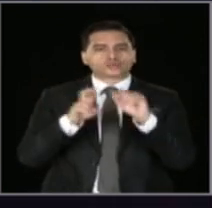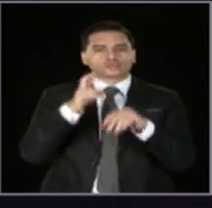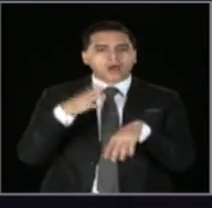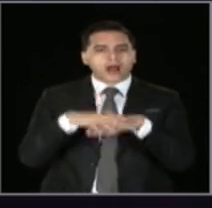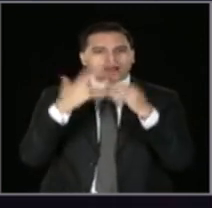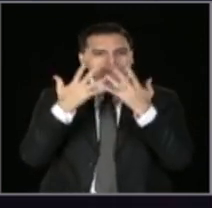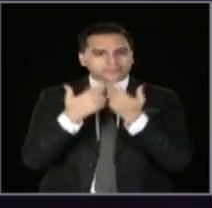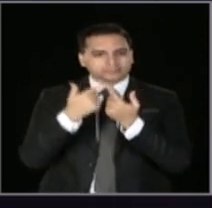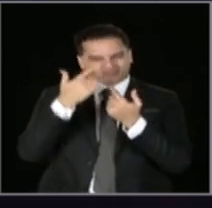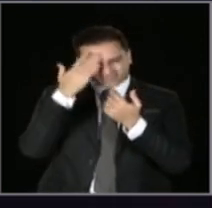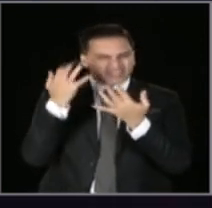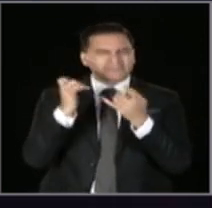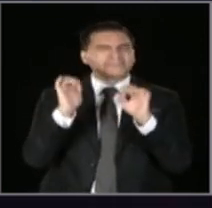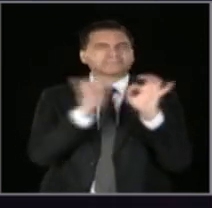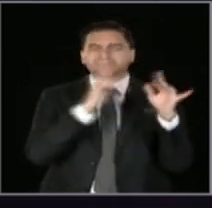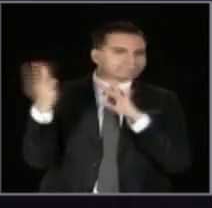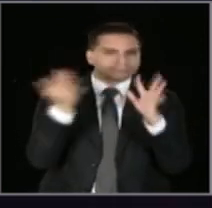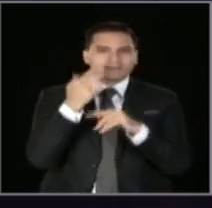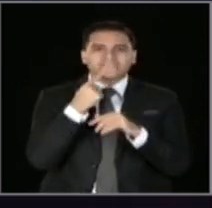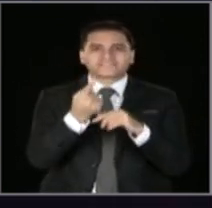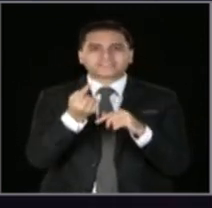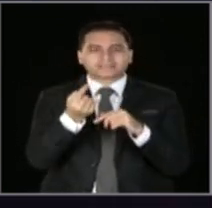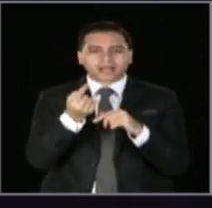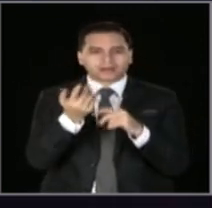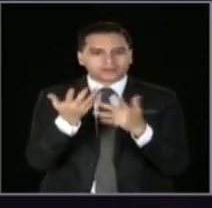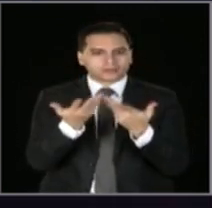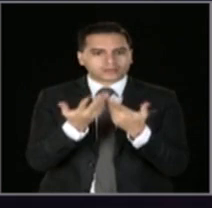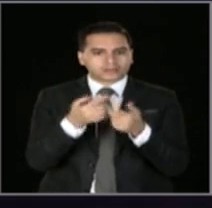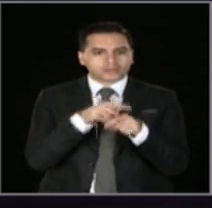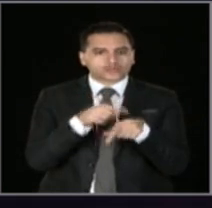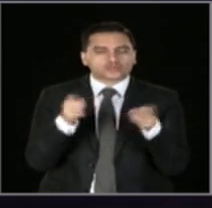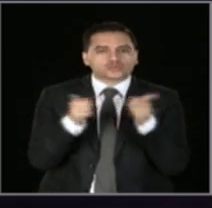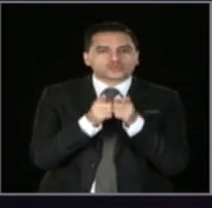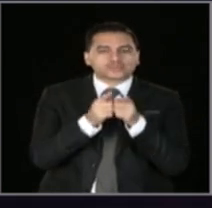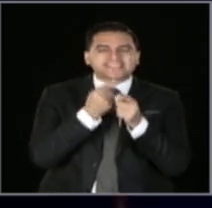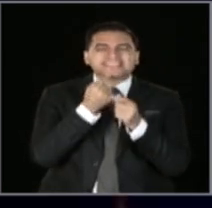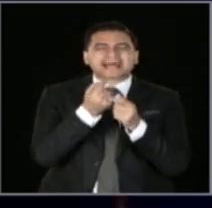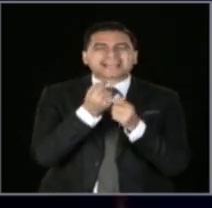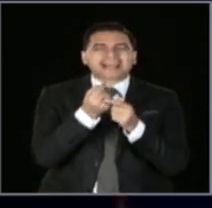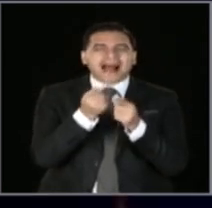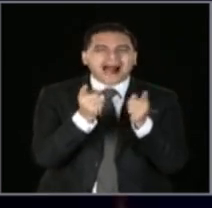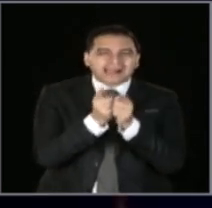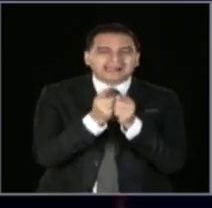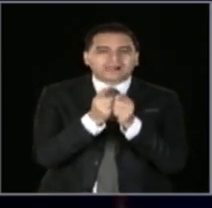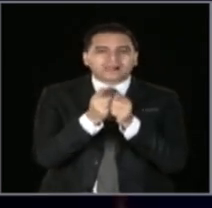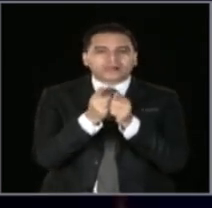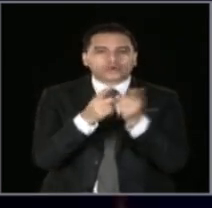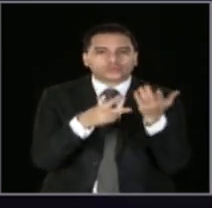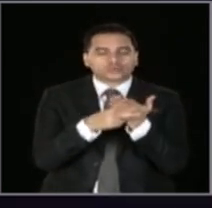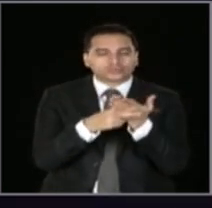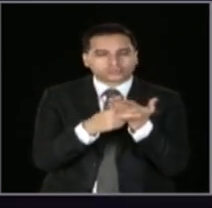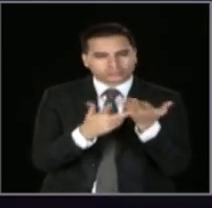الذهنية، بيقدر يحل أي مسألة في جزء من الثانية. لو هو